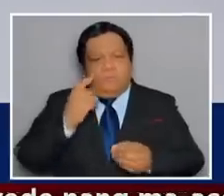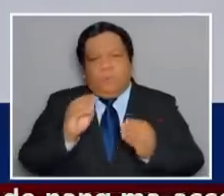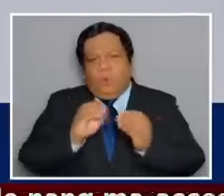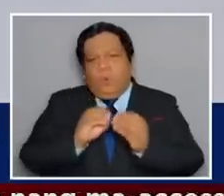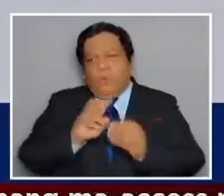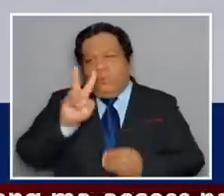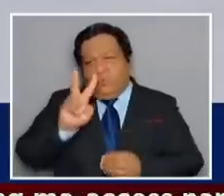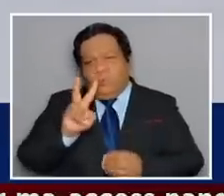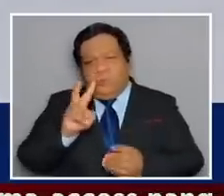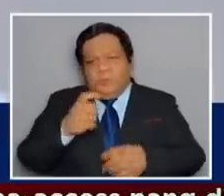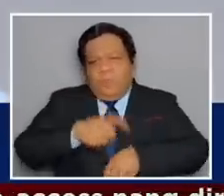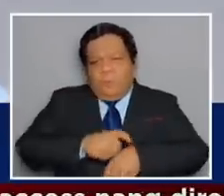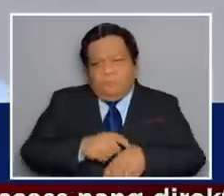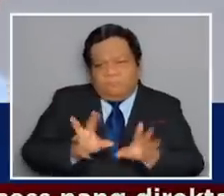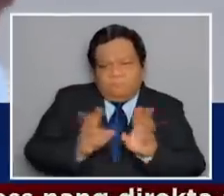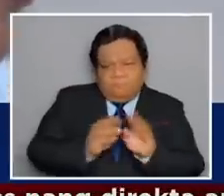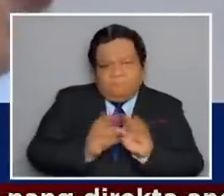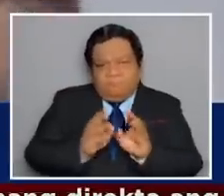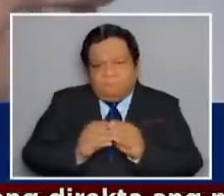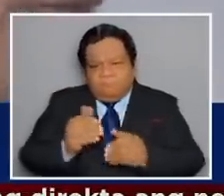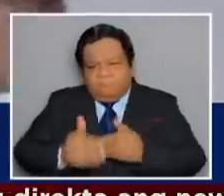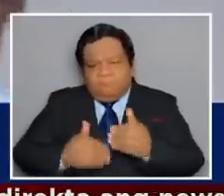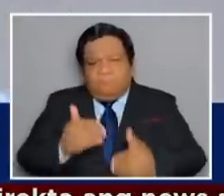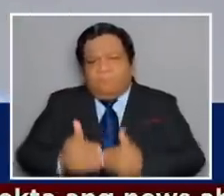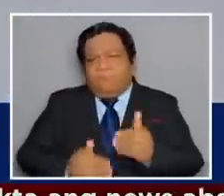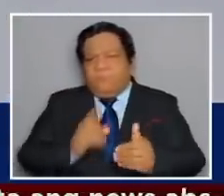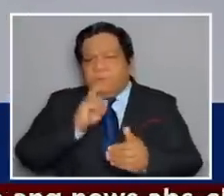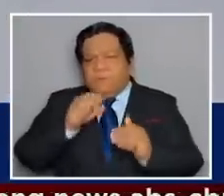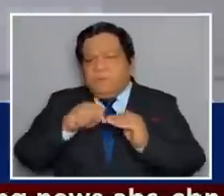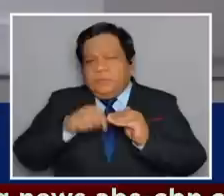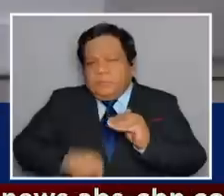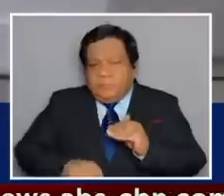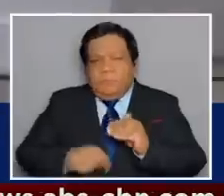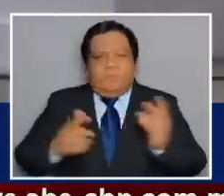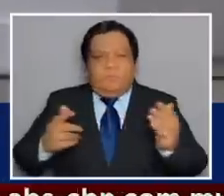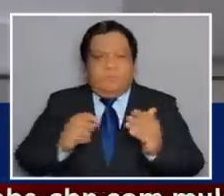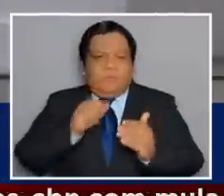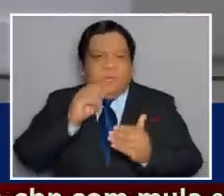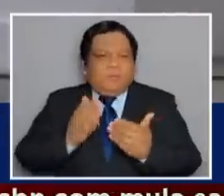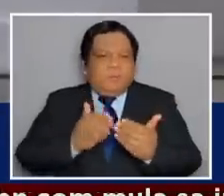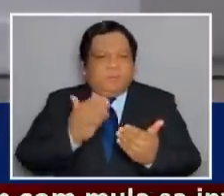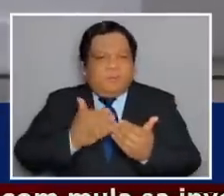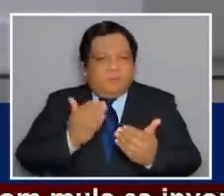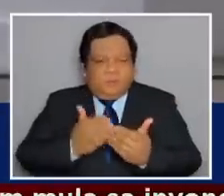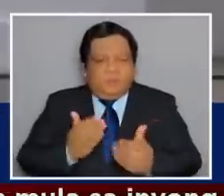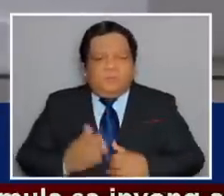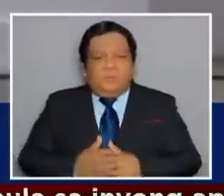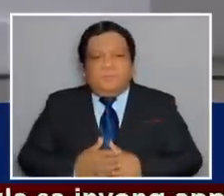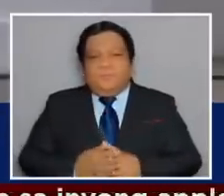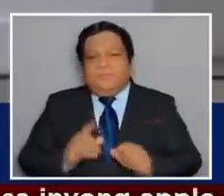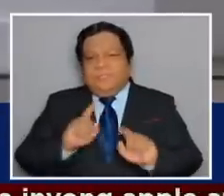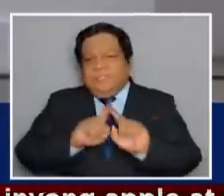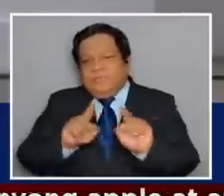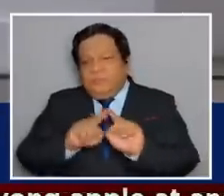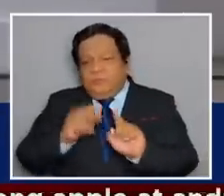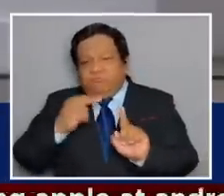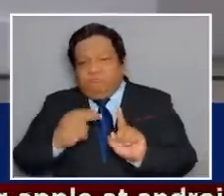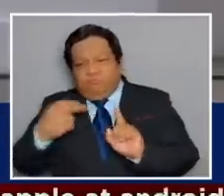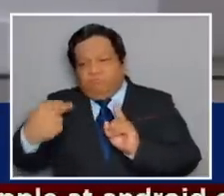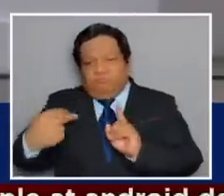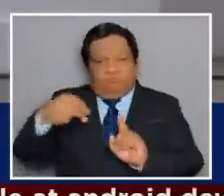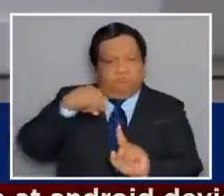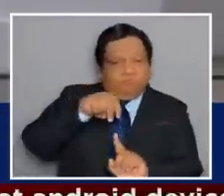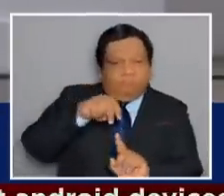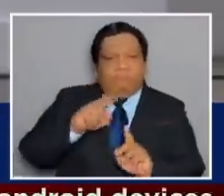to go through this because it's a very elaborate thing. Hindi naman ito ganun kasimple. Marami talagang angles na kailangan i-work out.